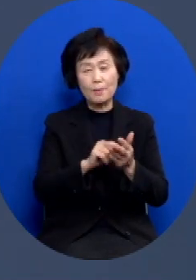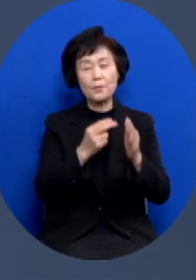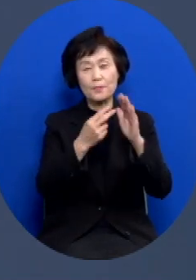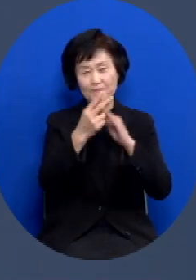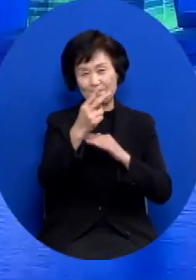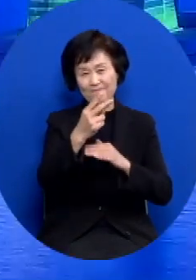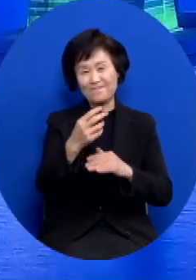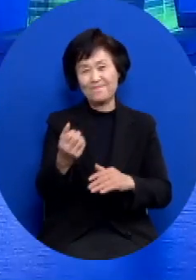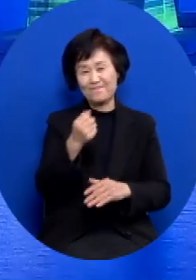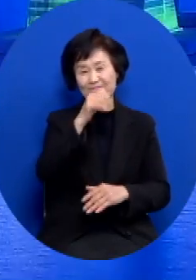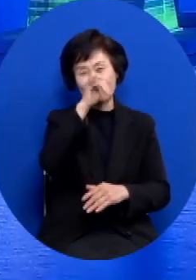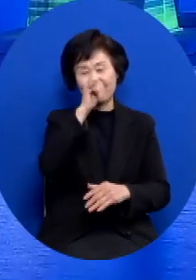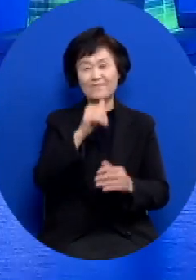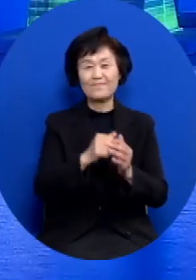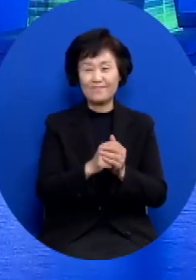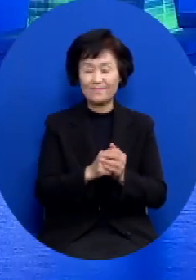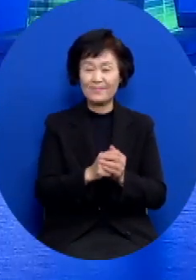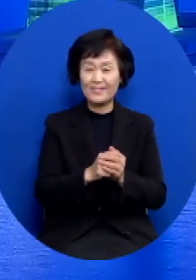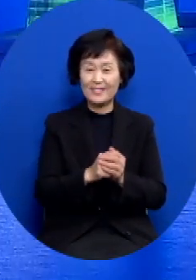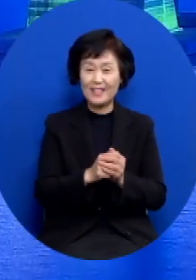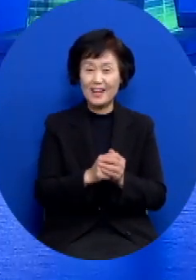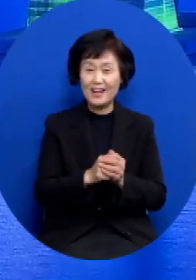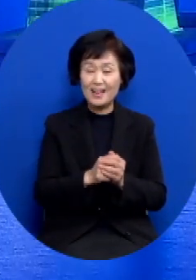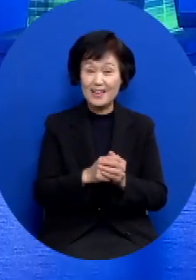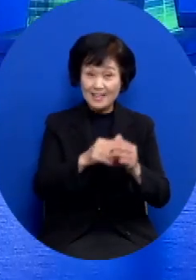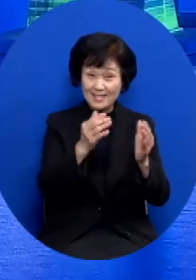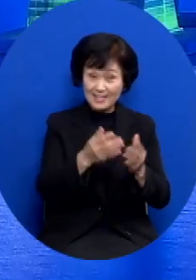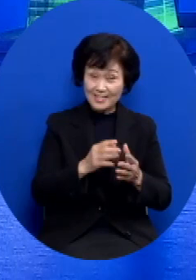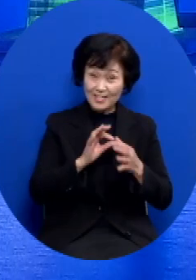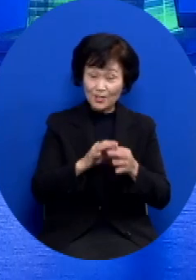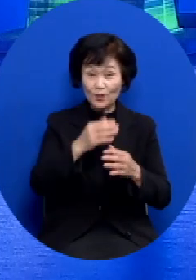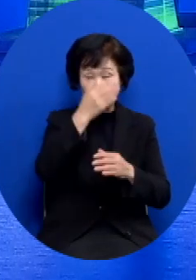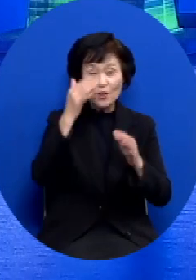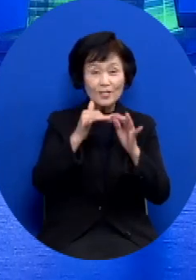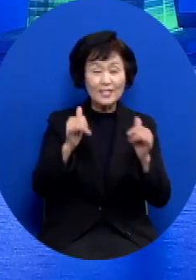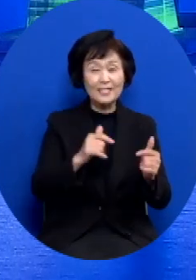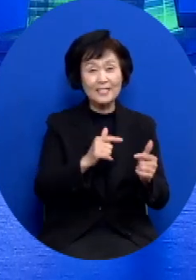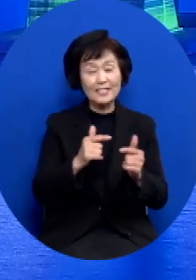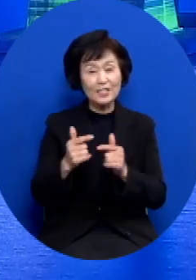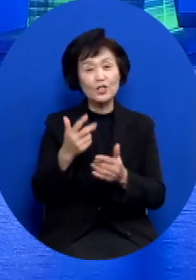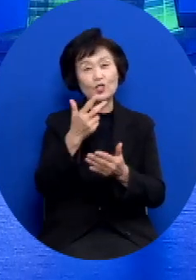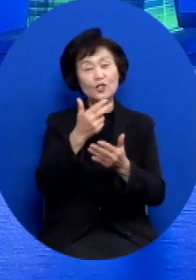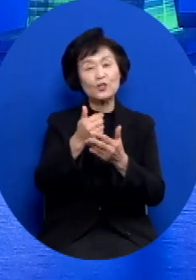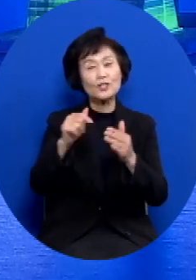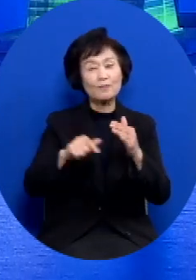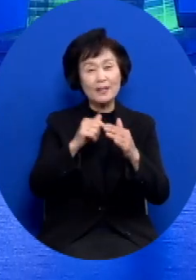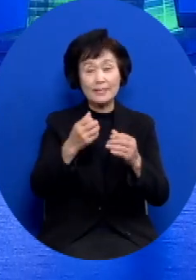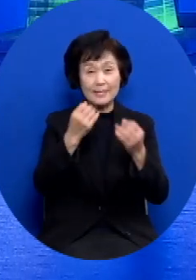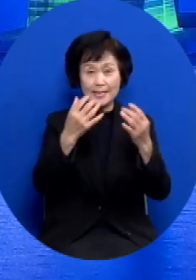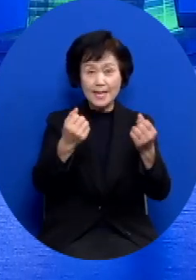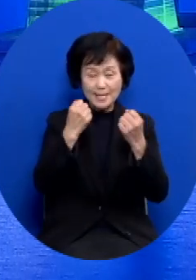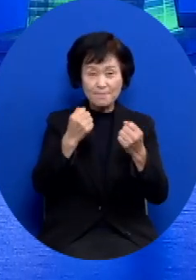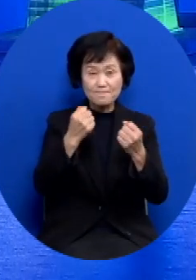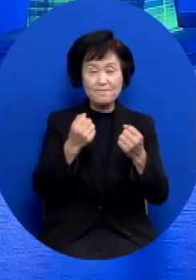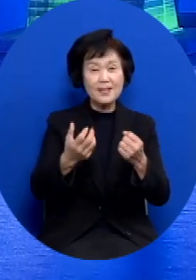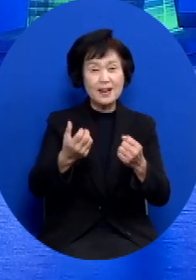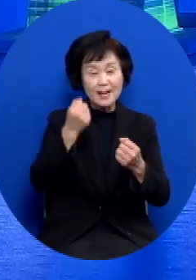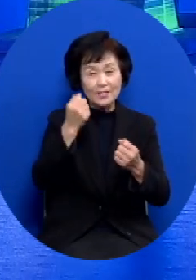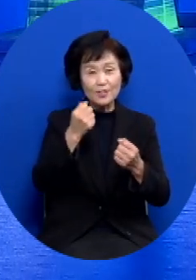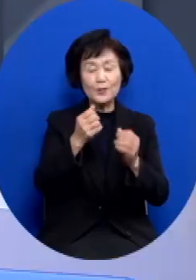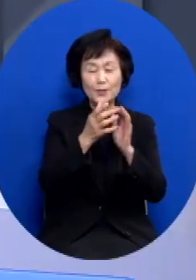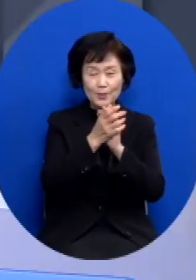가지고 있습니다네 홀리웨이브 무브먼트를 통해서 청년들이 주안에서 다시금 세 힘을 얻도록 함께 기도하도록 하겠습니다 오늘